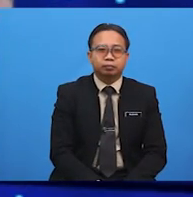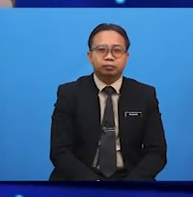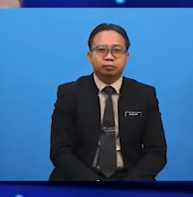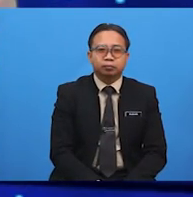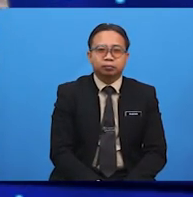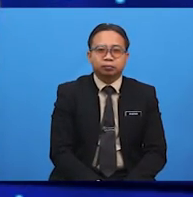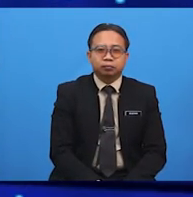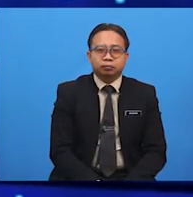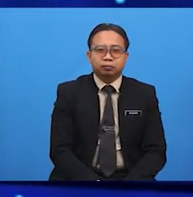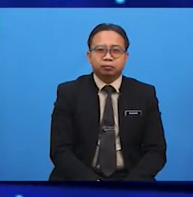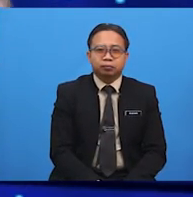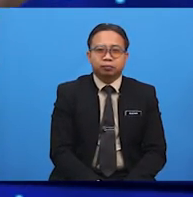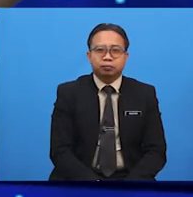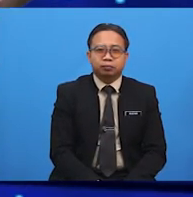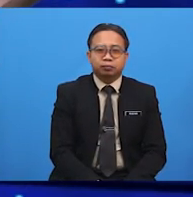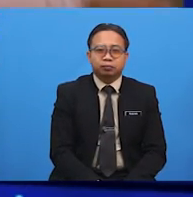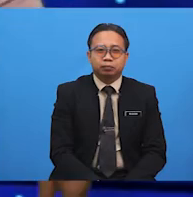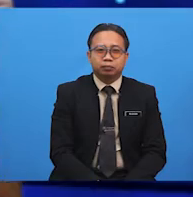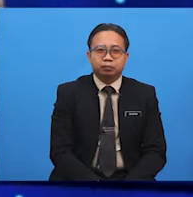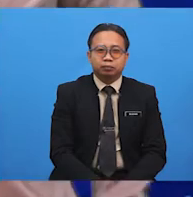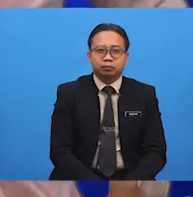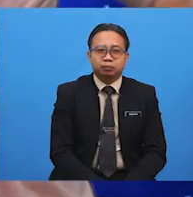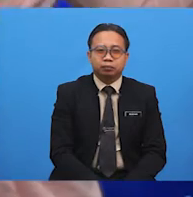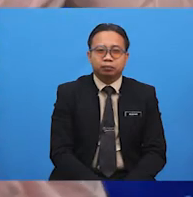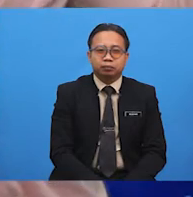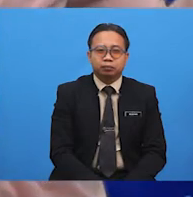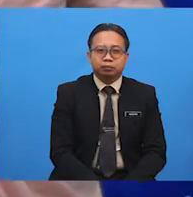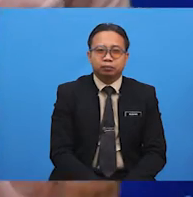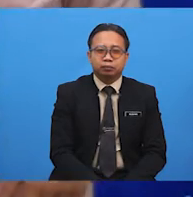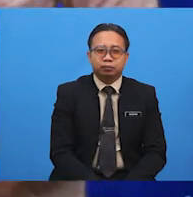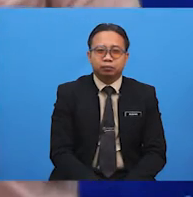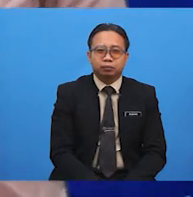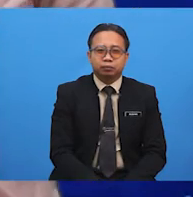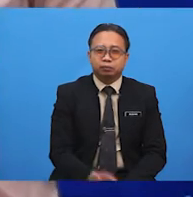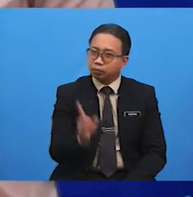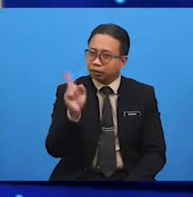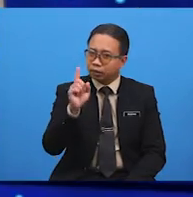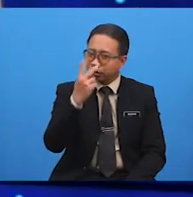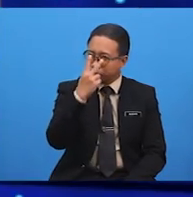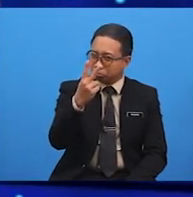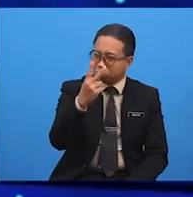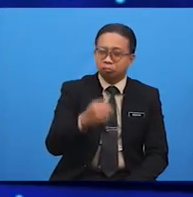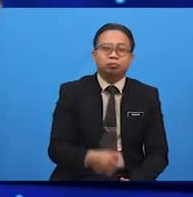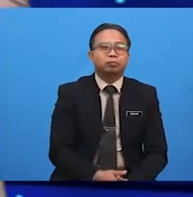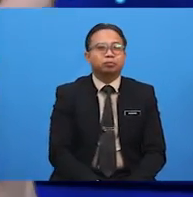sebenarnya Wan? Jalan ke sana, ke sini, ke sana, ke sini. Stay je lah kat sini, Cikgu.